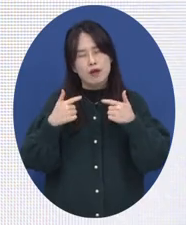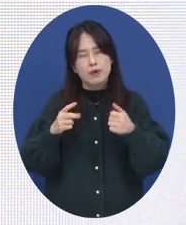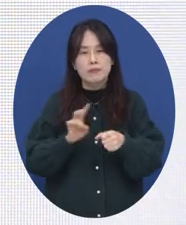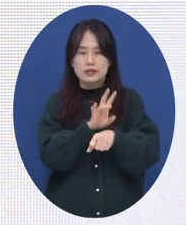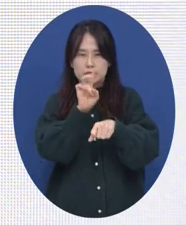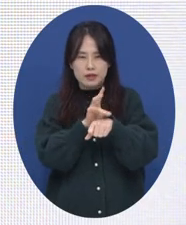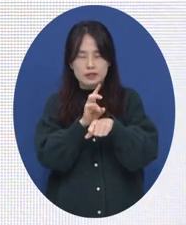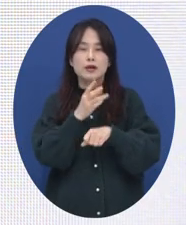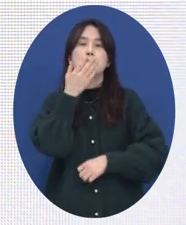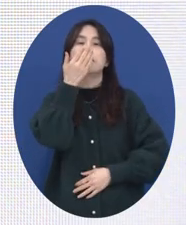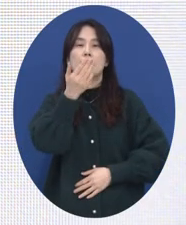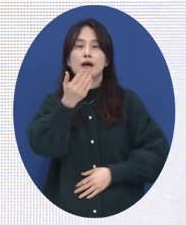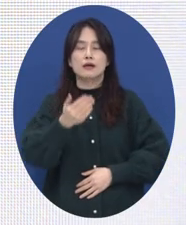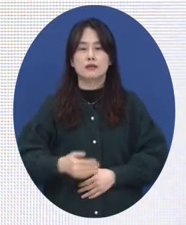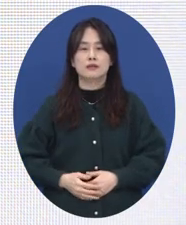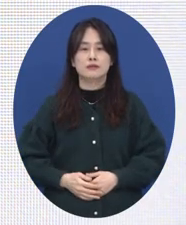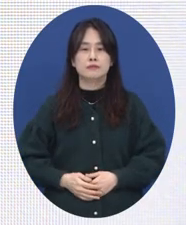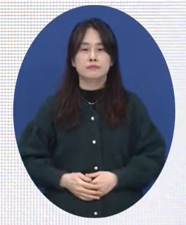제공하고 있습니다